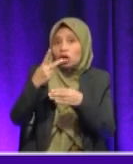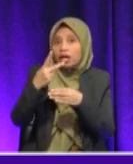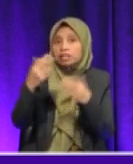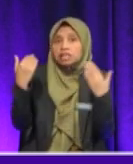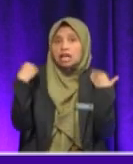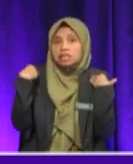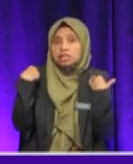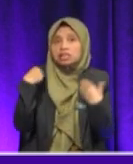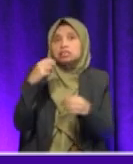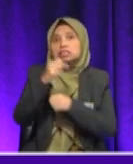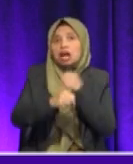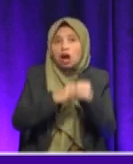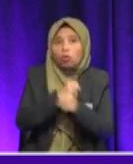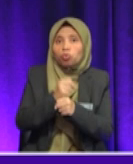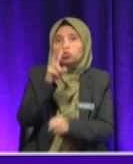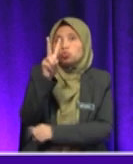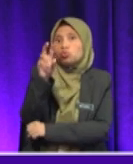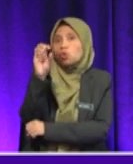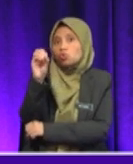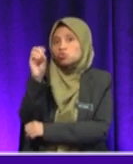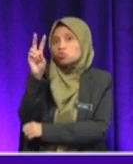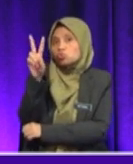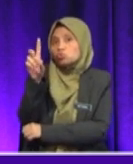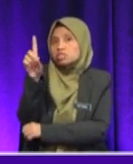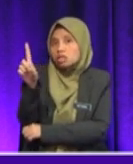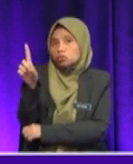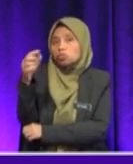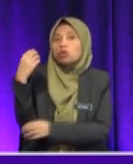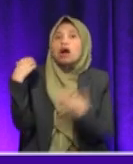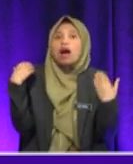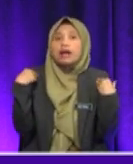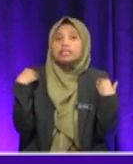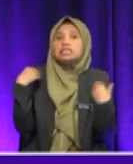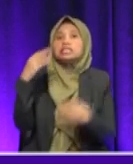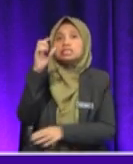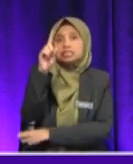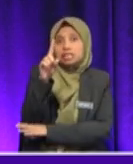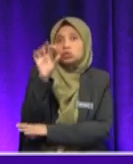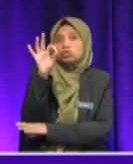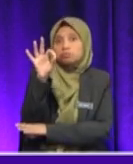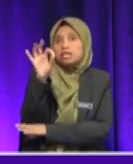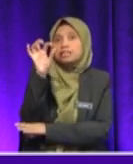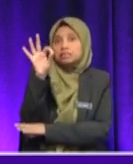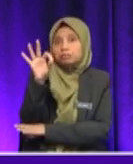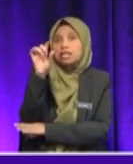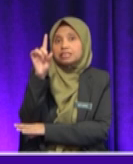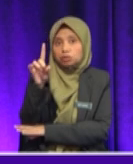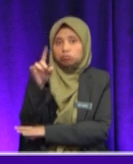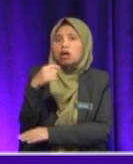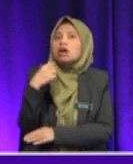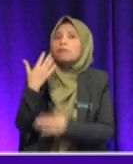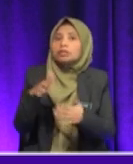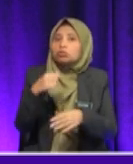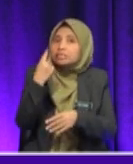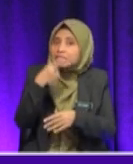22 2012 satu ada tahun 1151 abc ya tahun duit dikeluarkan seterusnya Siapa yang